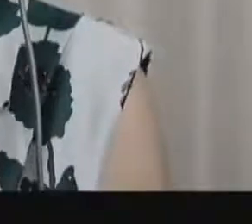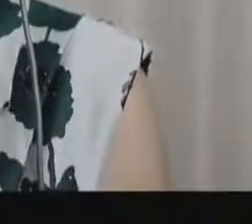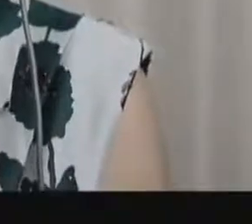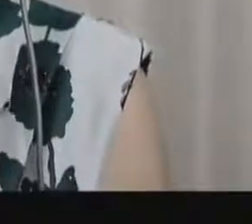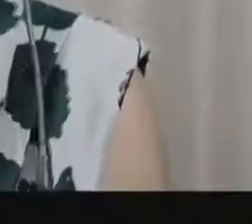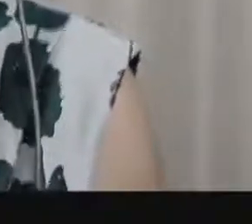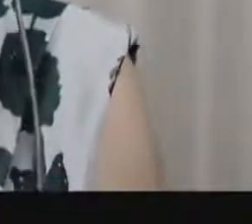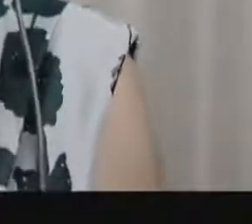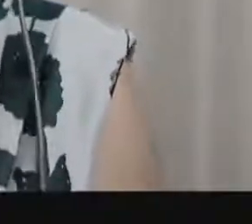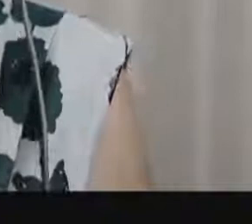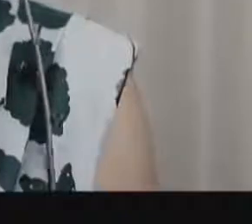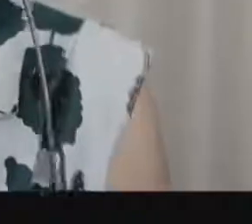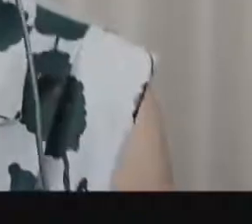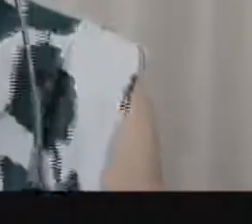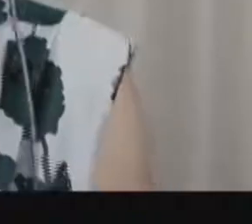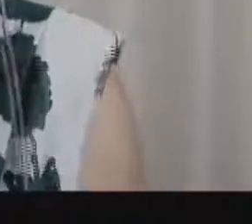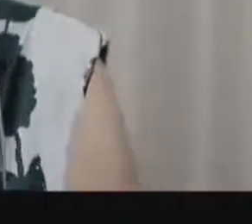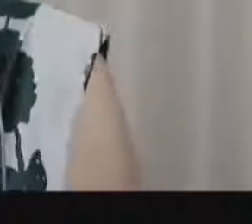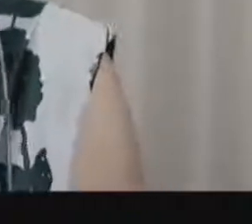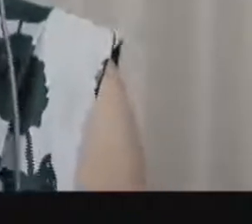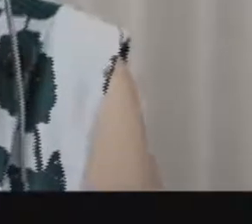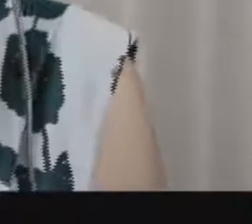hari ini